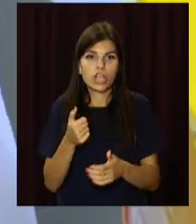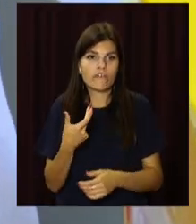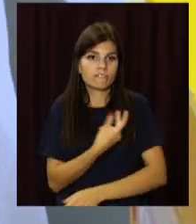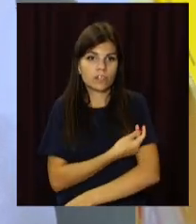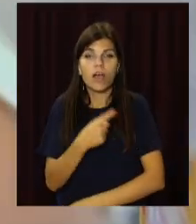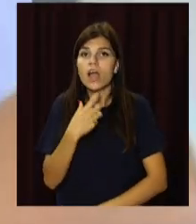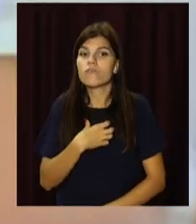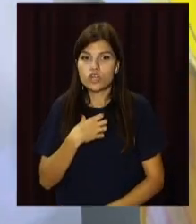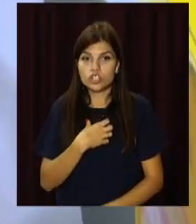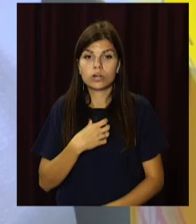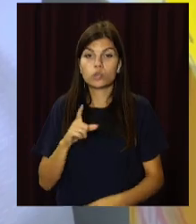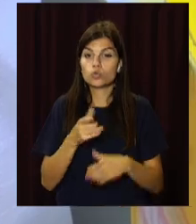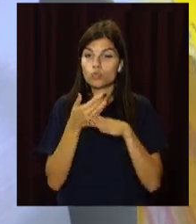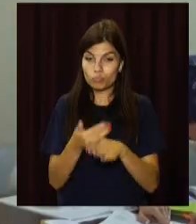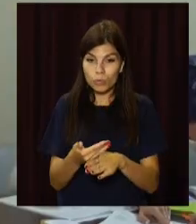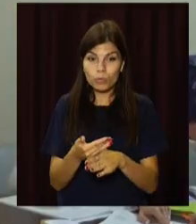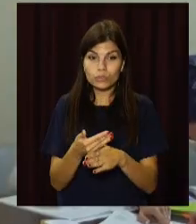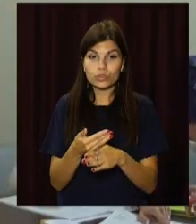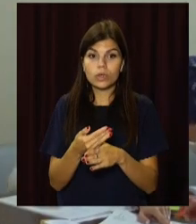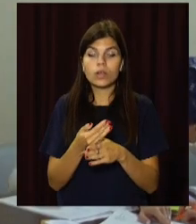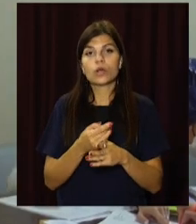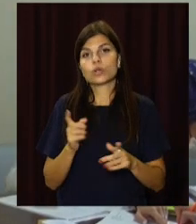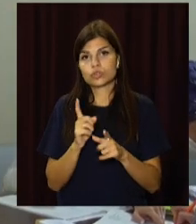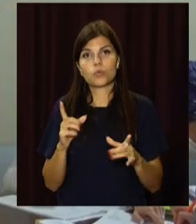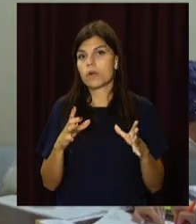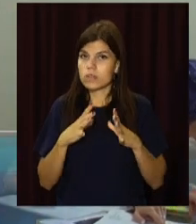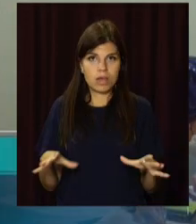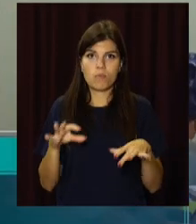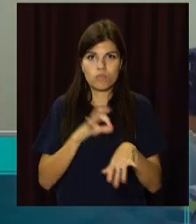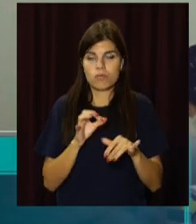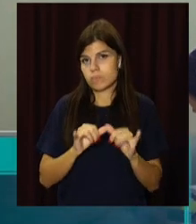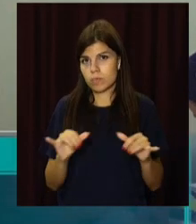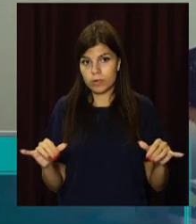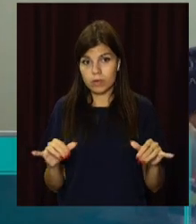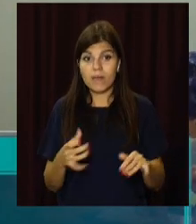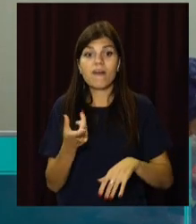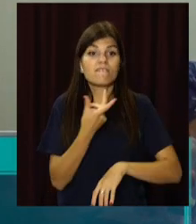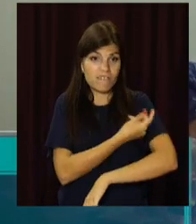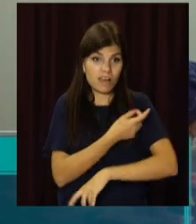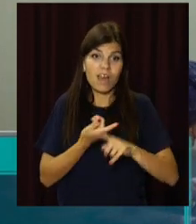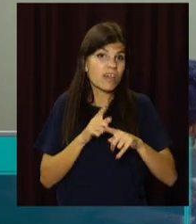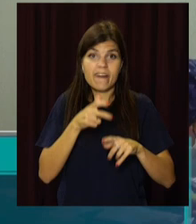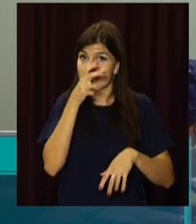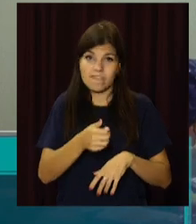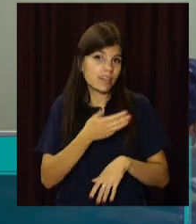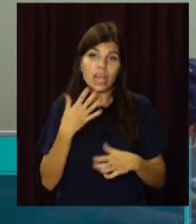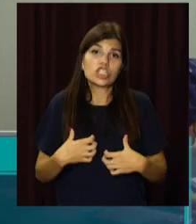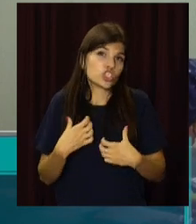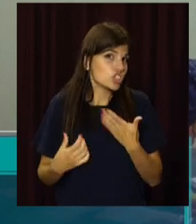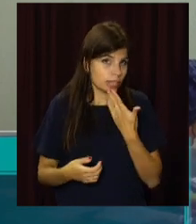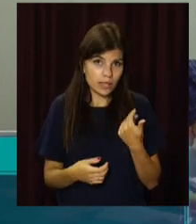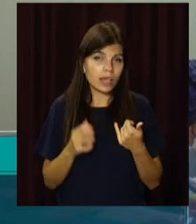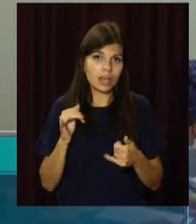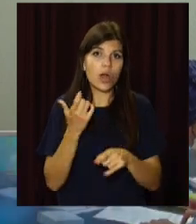Важливий захід, який допоможе запобігти поширенню хвороби. Вакцинація – це не боляче, не страшно